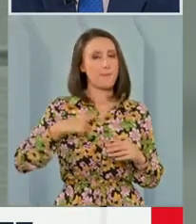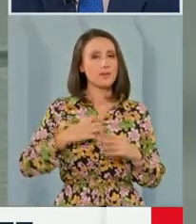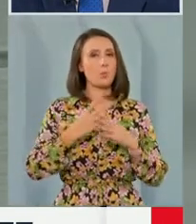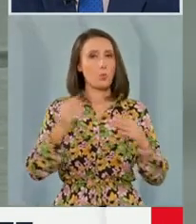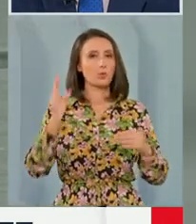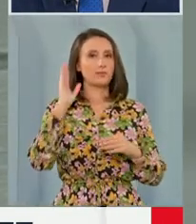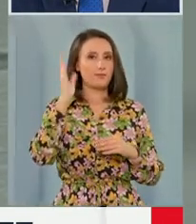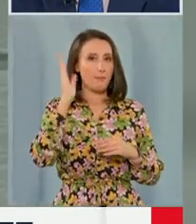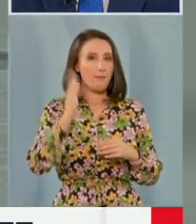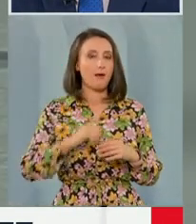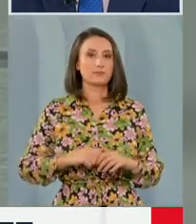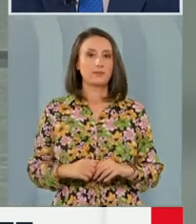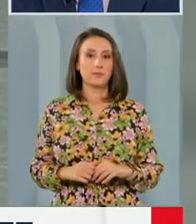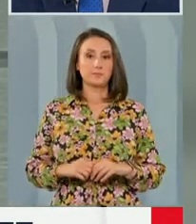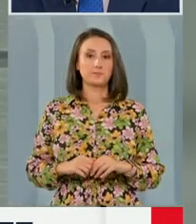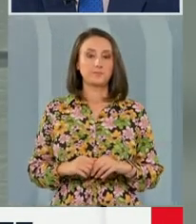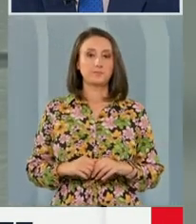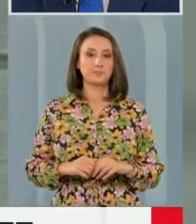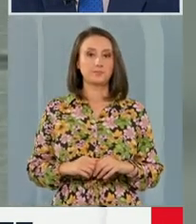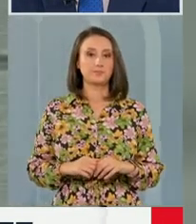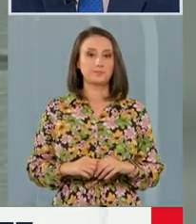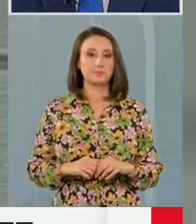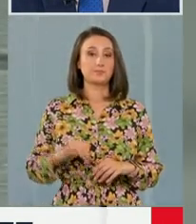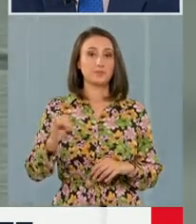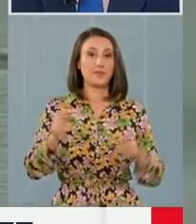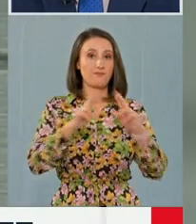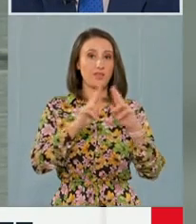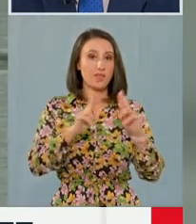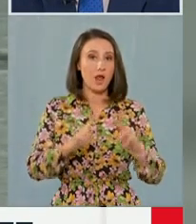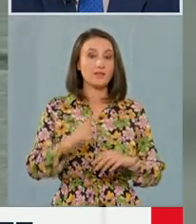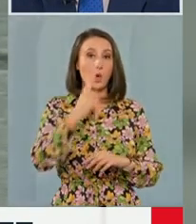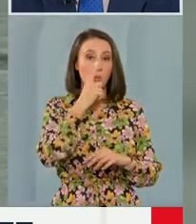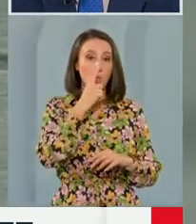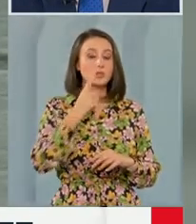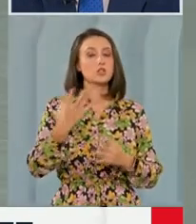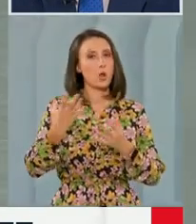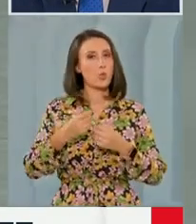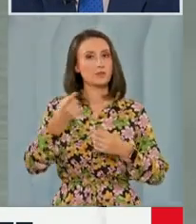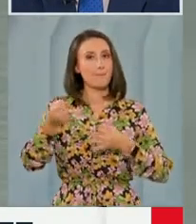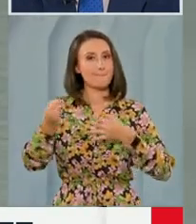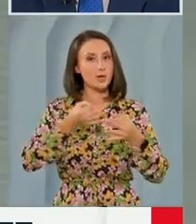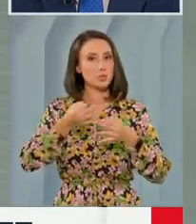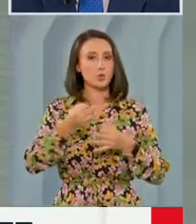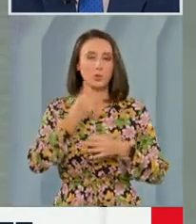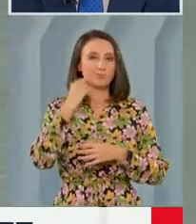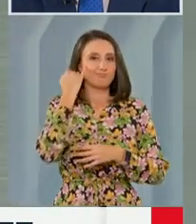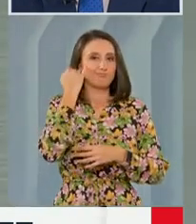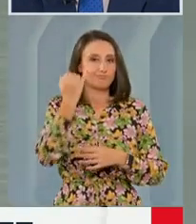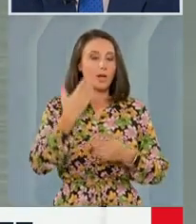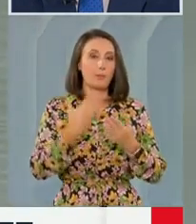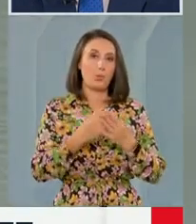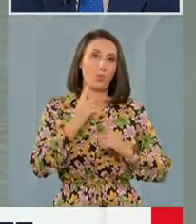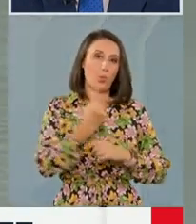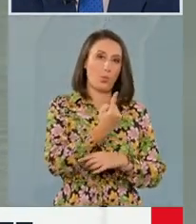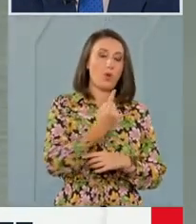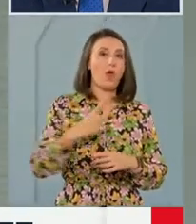până departe, cum zice românul. Pe de altă parte, și Federația Rusă și-a luat aceste măsuri, nu tocmai inspirate, că una e să